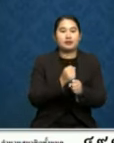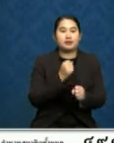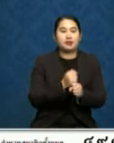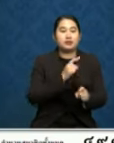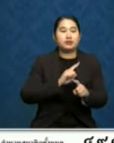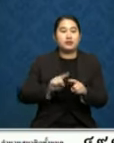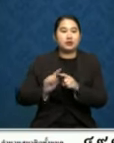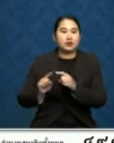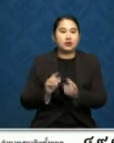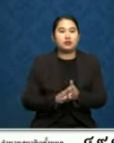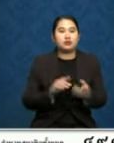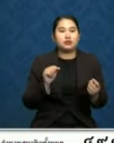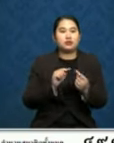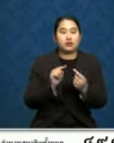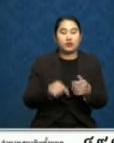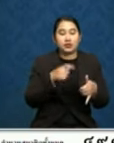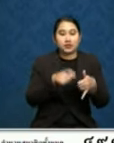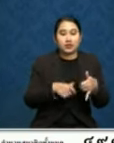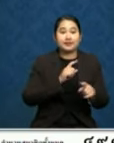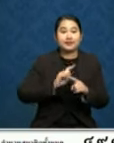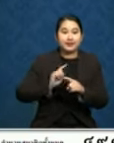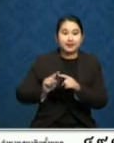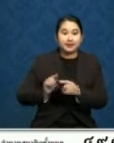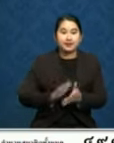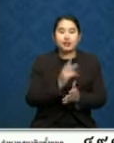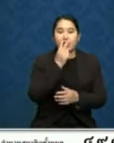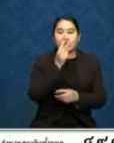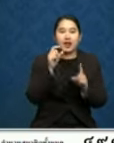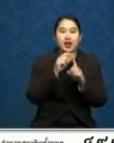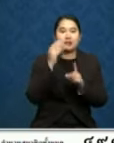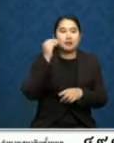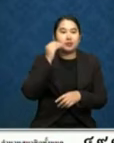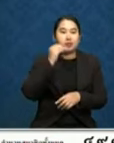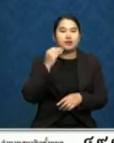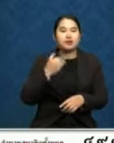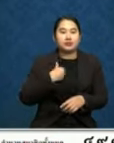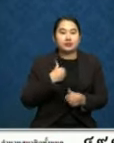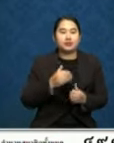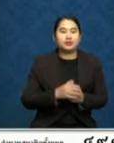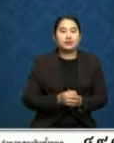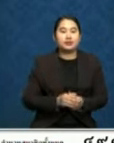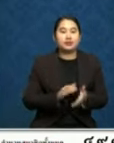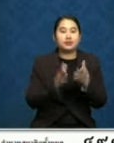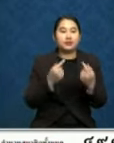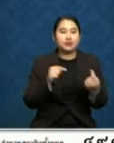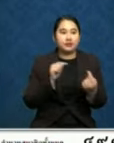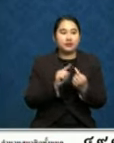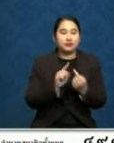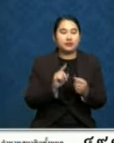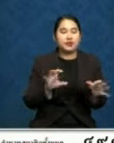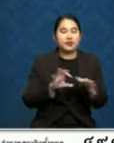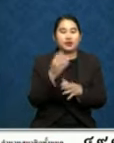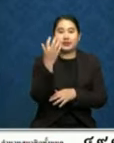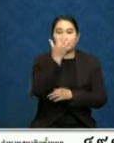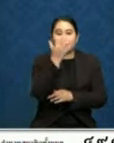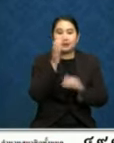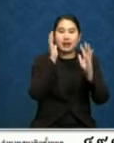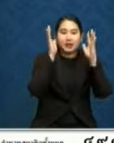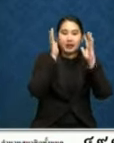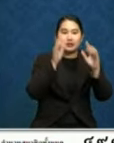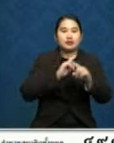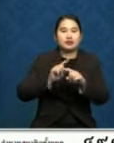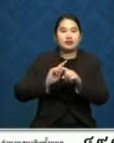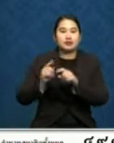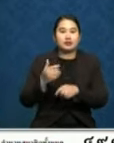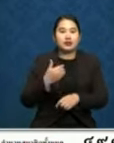นการพัฒนาพฤตินิสัยอีกแล้วนะคะเดี๋ยวจะเจอคำนี้อีกหลายหน่วยงานมากๆค่ะซึ่งอันนี้มีงบประมาณในการใช้สื่อประชาสัมพันธ์2ชิ้นง